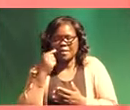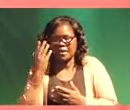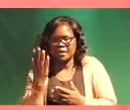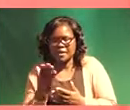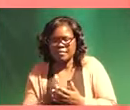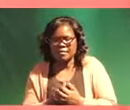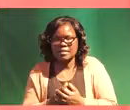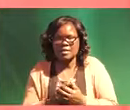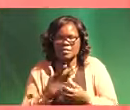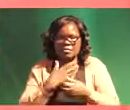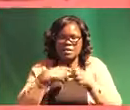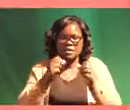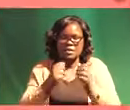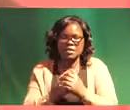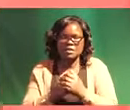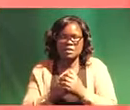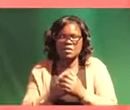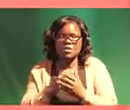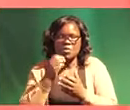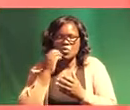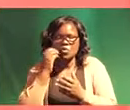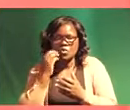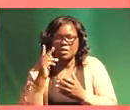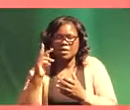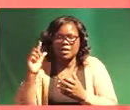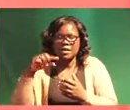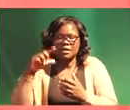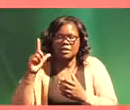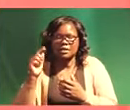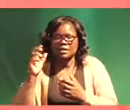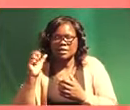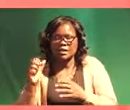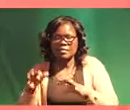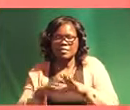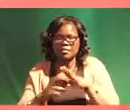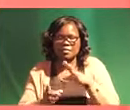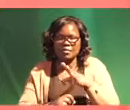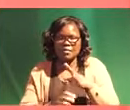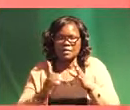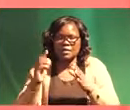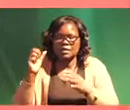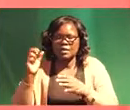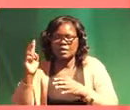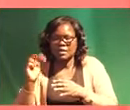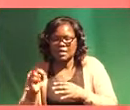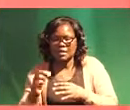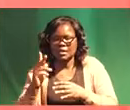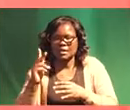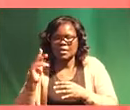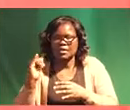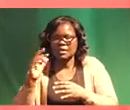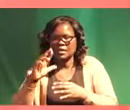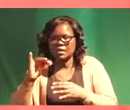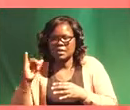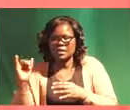our dear president, my home is in Kangeta, my MP is Dan